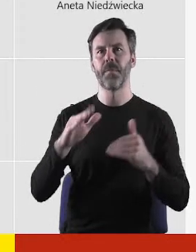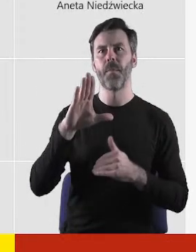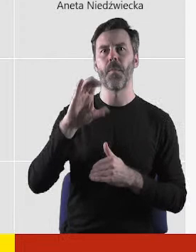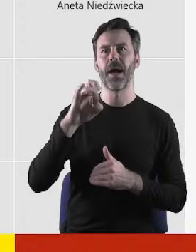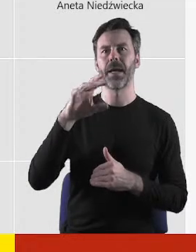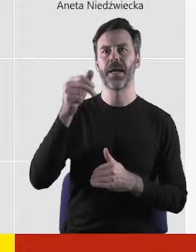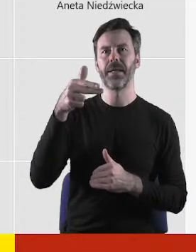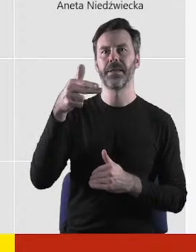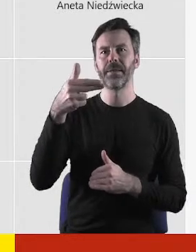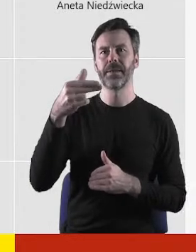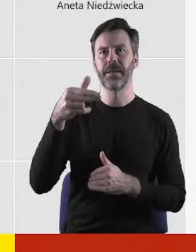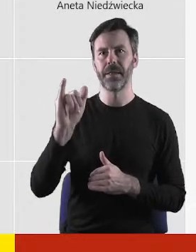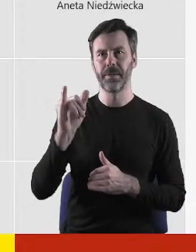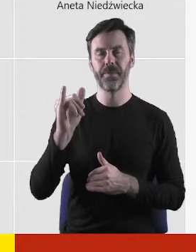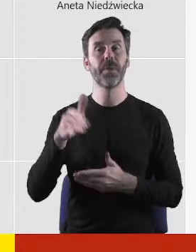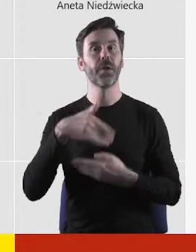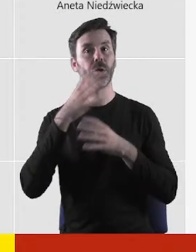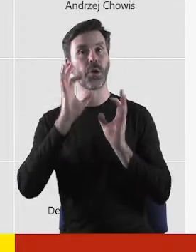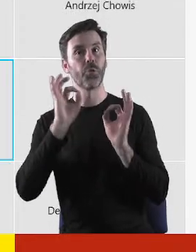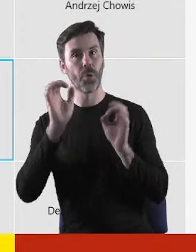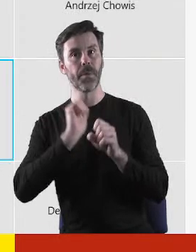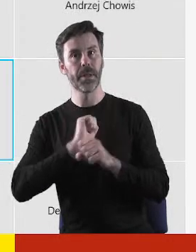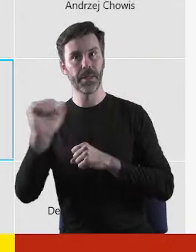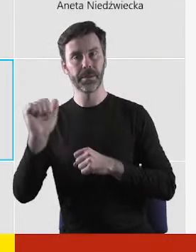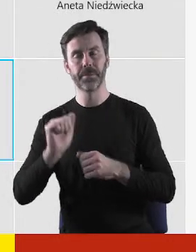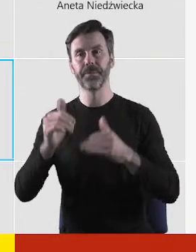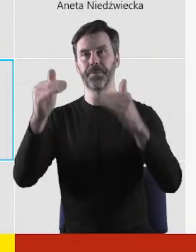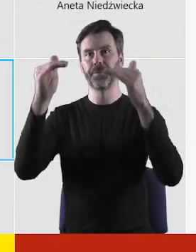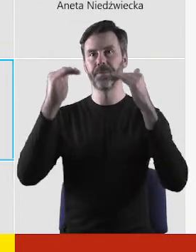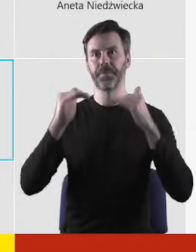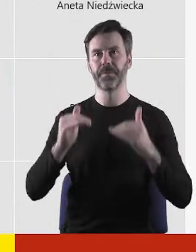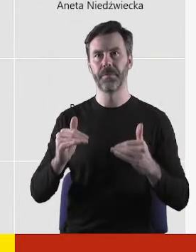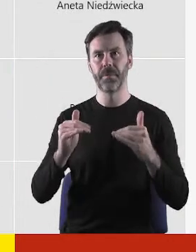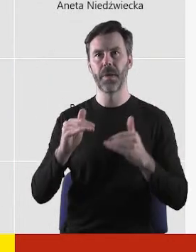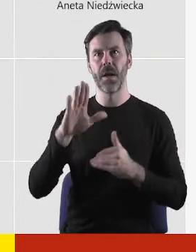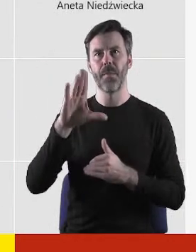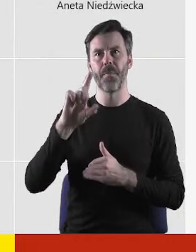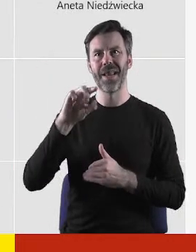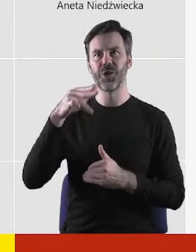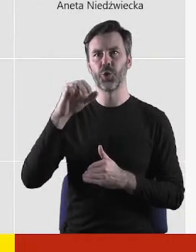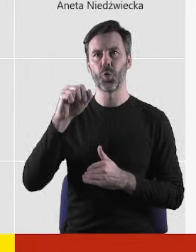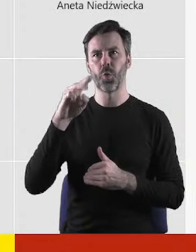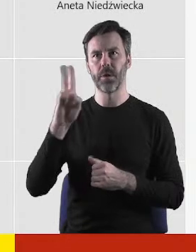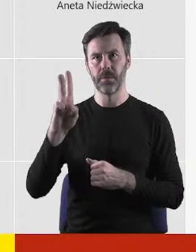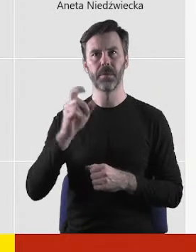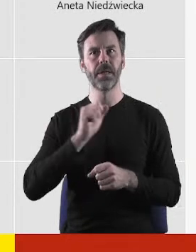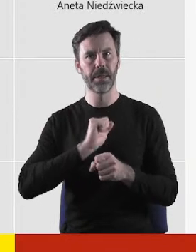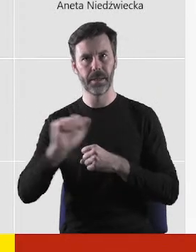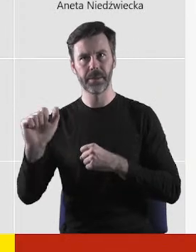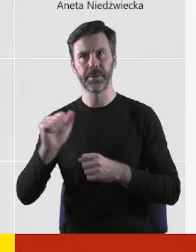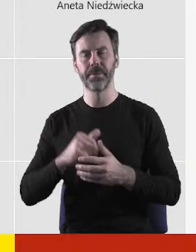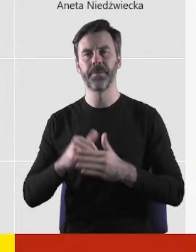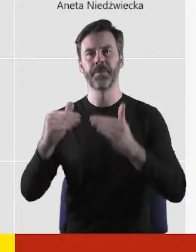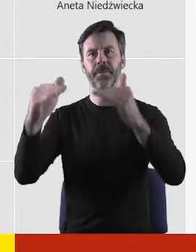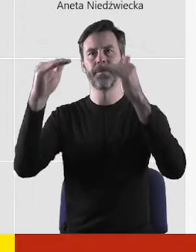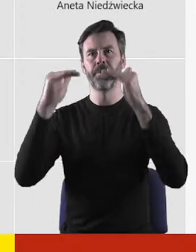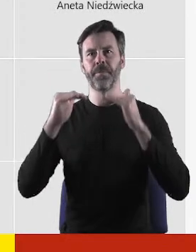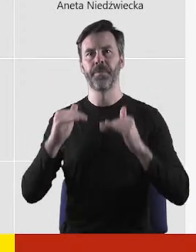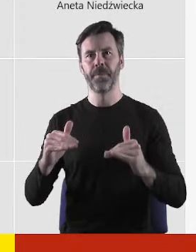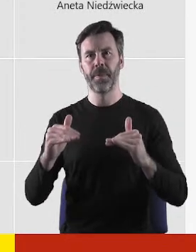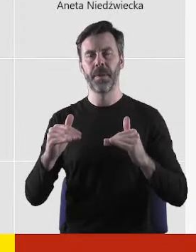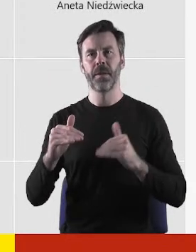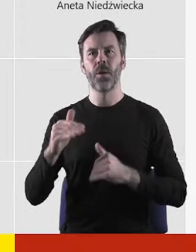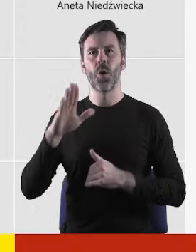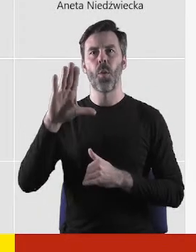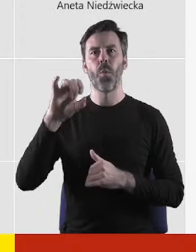Bagieński. Dzień dobry, jestem obecny. Dzień dobry. Pan radny Paweł Bliźniuk. Dzień dobry, jestem obecny. Dobry. Pan radny